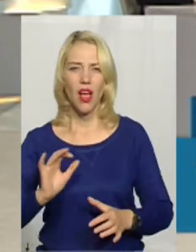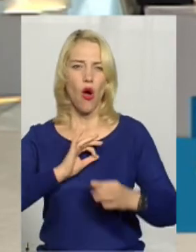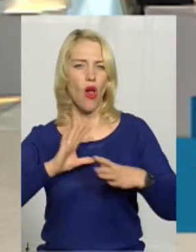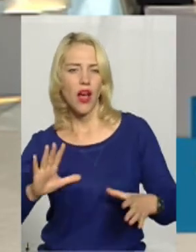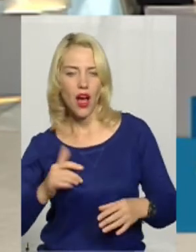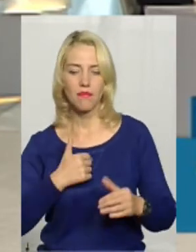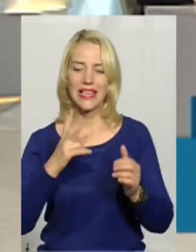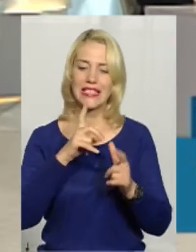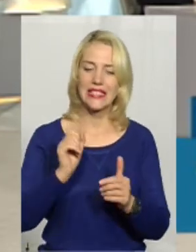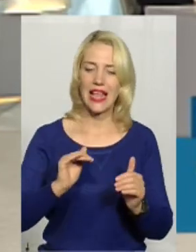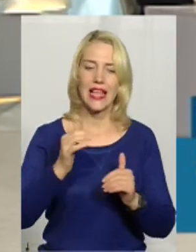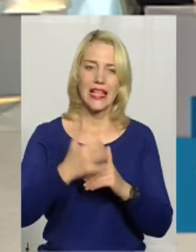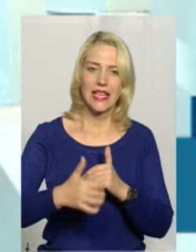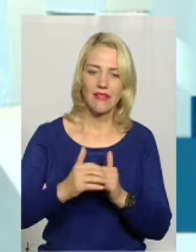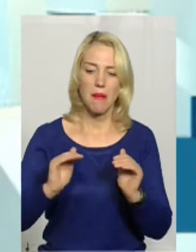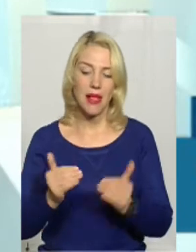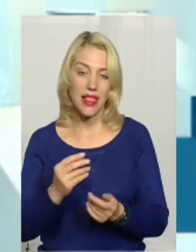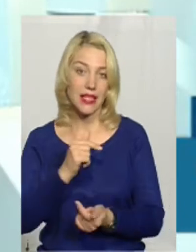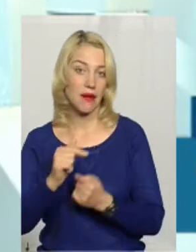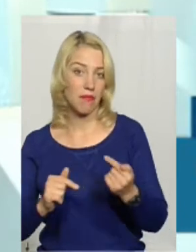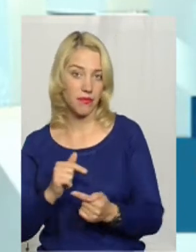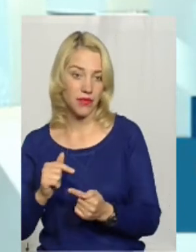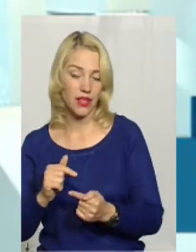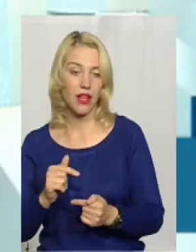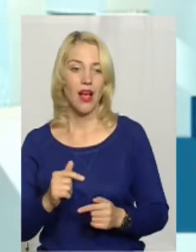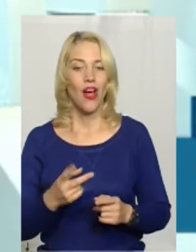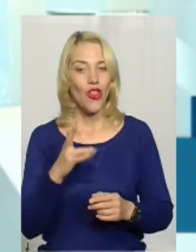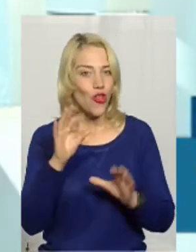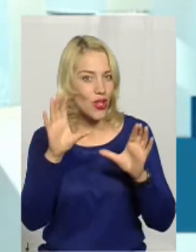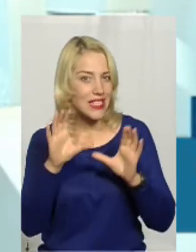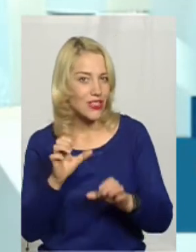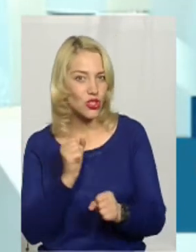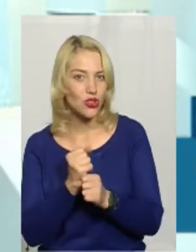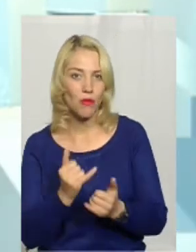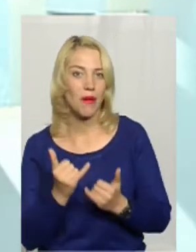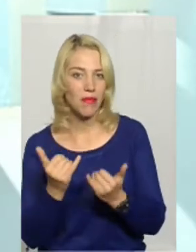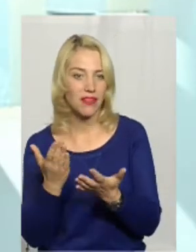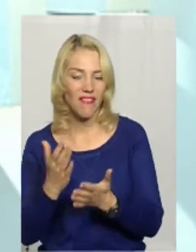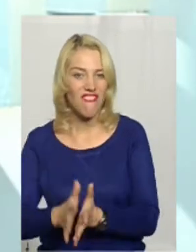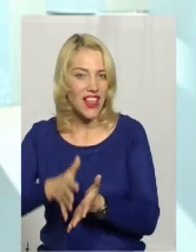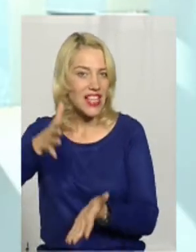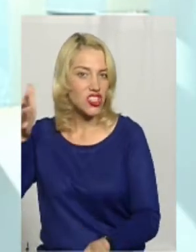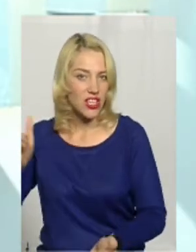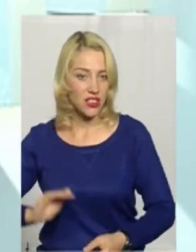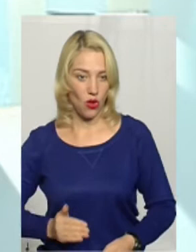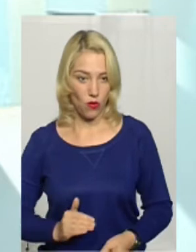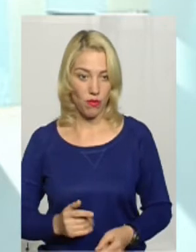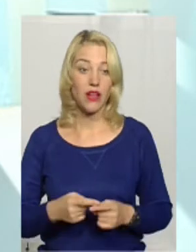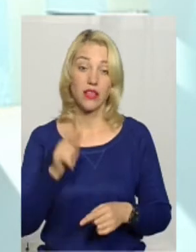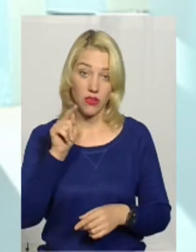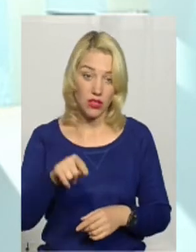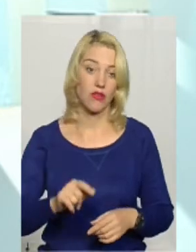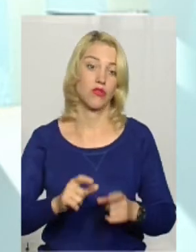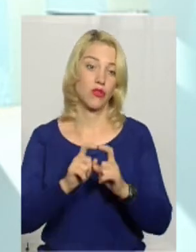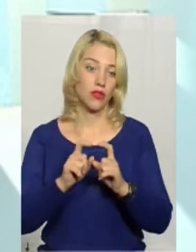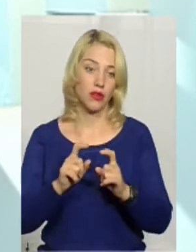дрібний, малий, середній клас, але ж закон поданий саме під величезні, великі компанії, які мають ці ресурси. І, до речі, в тому